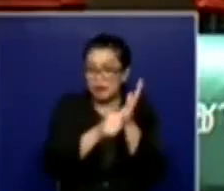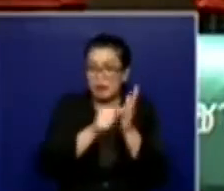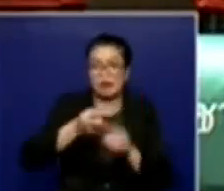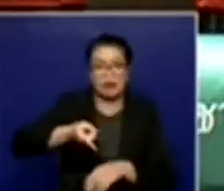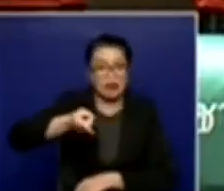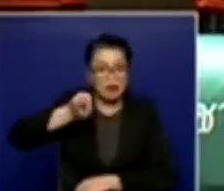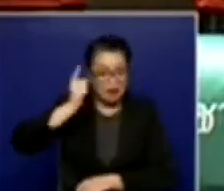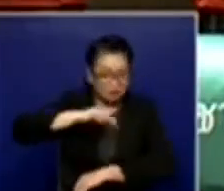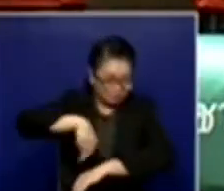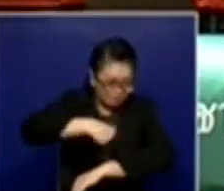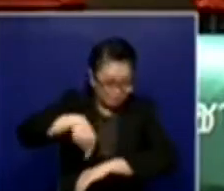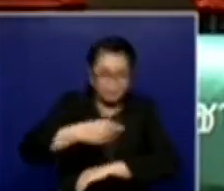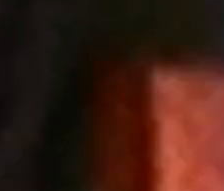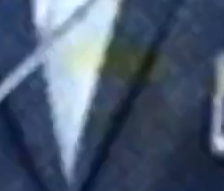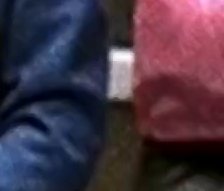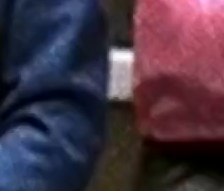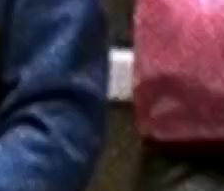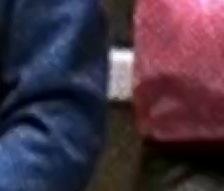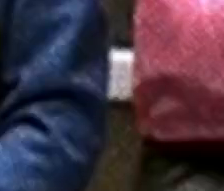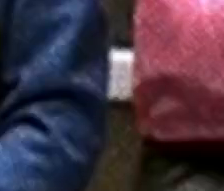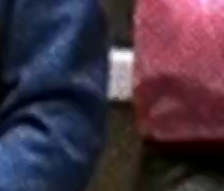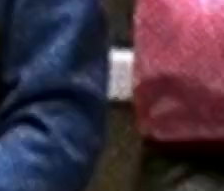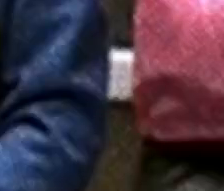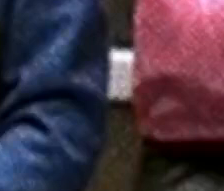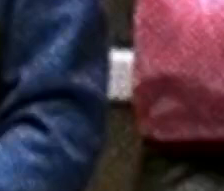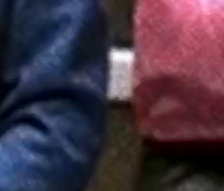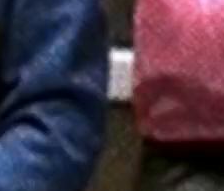นะครับแล้วลาออกเถอะครับ